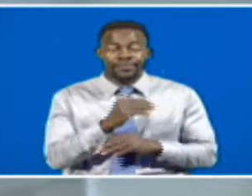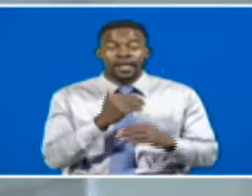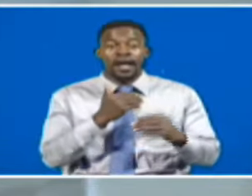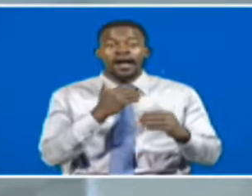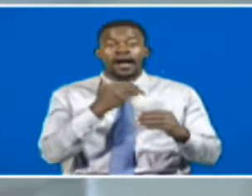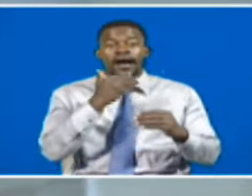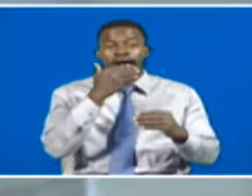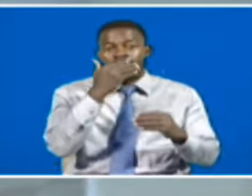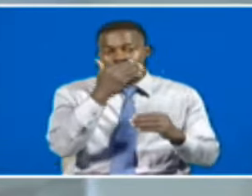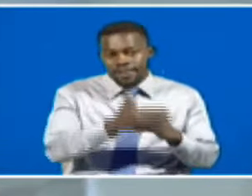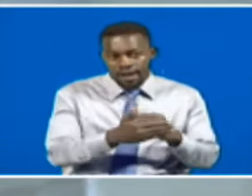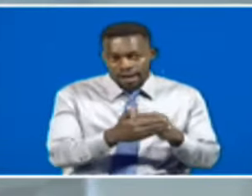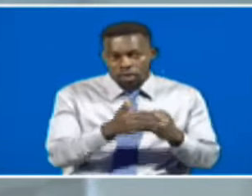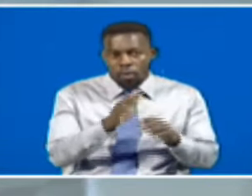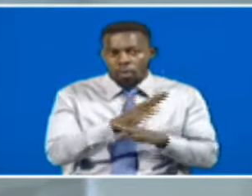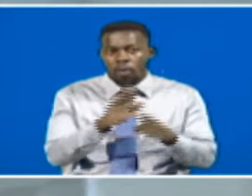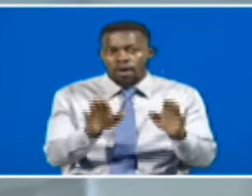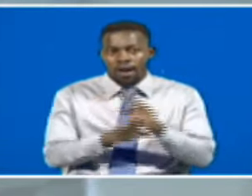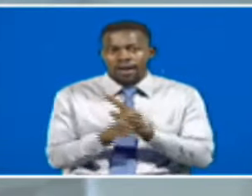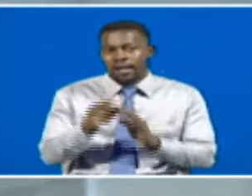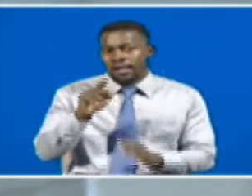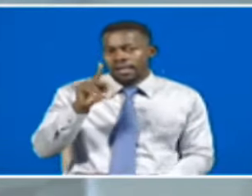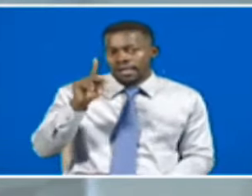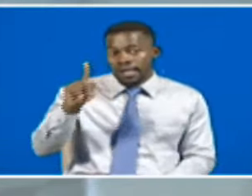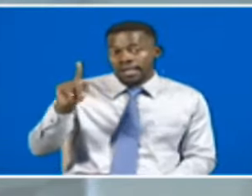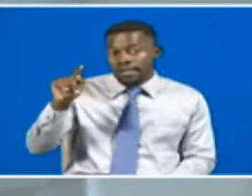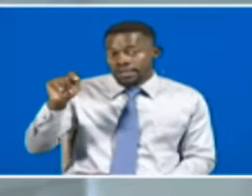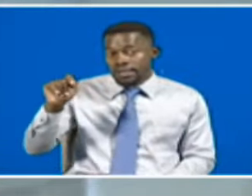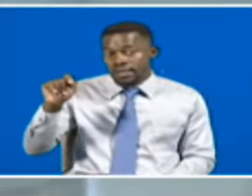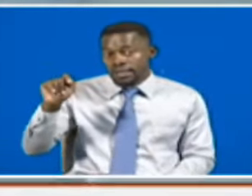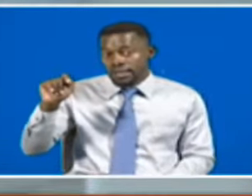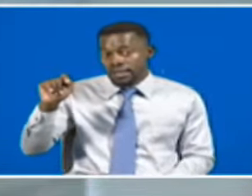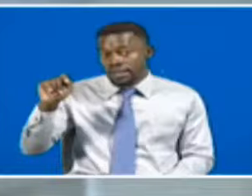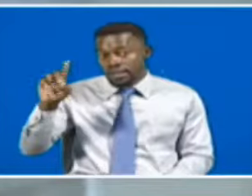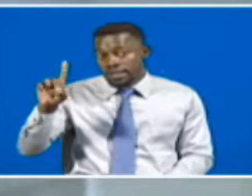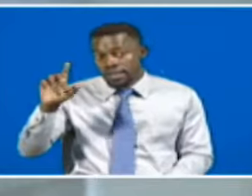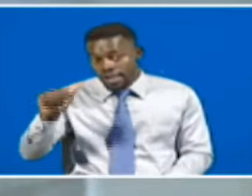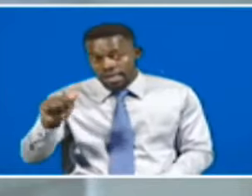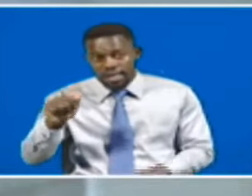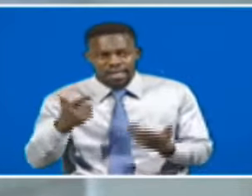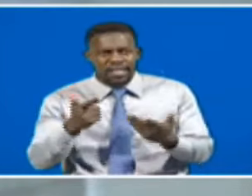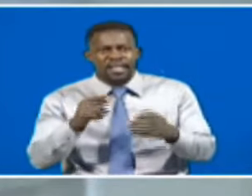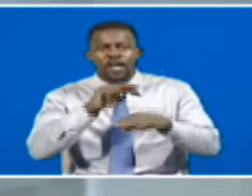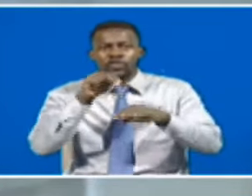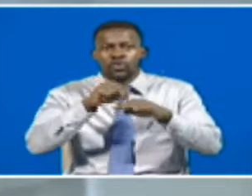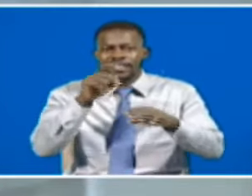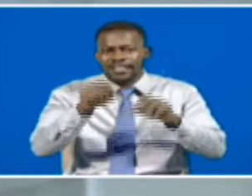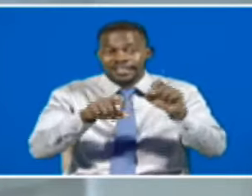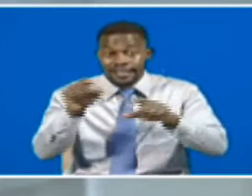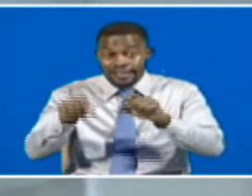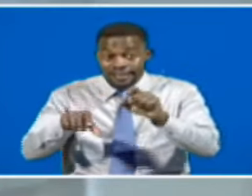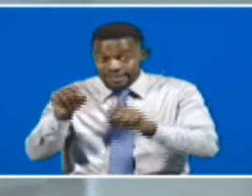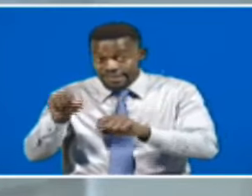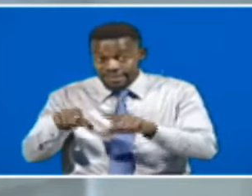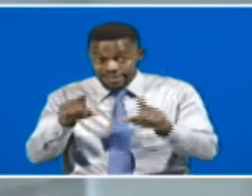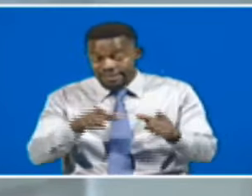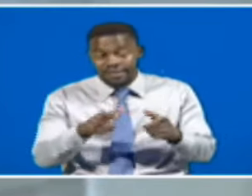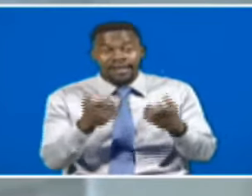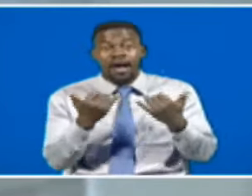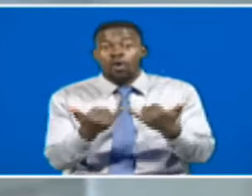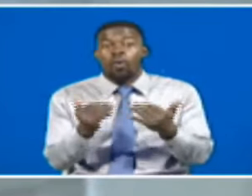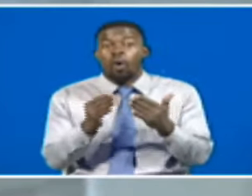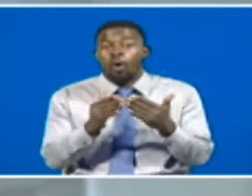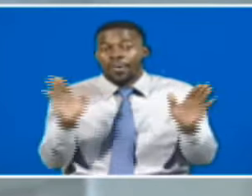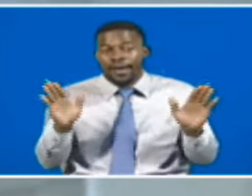National Cereals and Produce Board and Kenya Seed outlets remain open during the Easter weekend. Cabinet Secretary Mithika